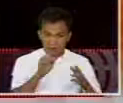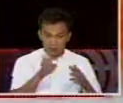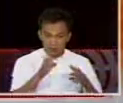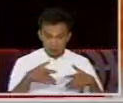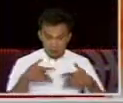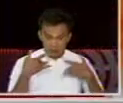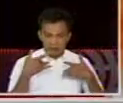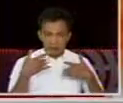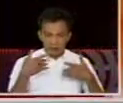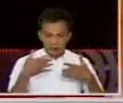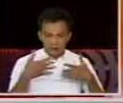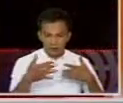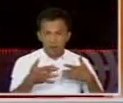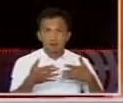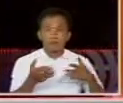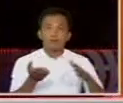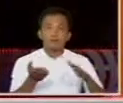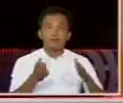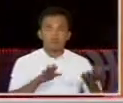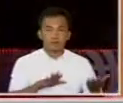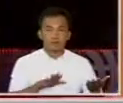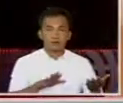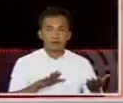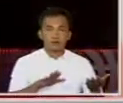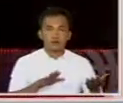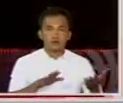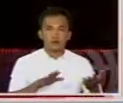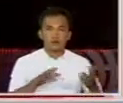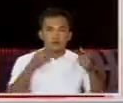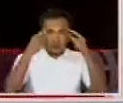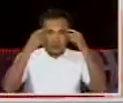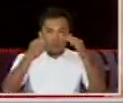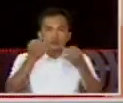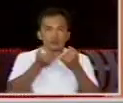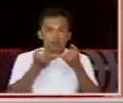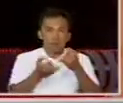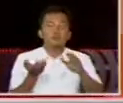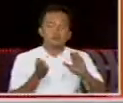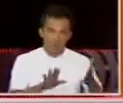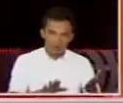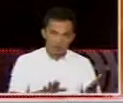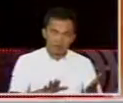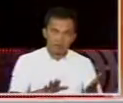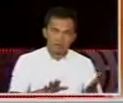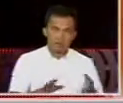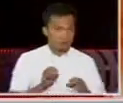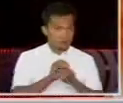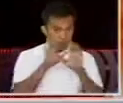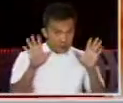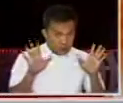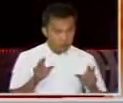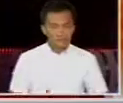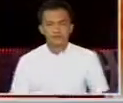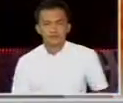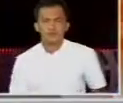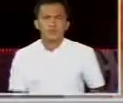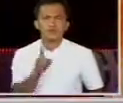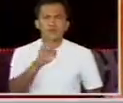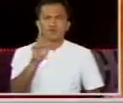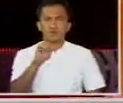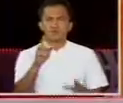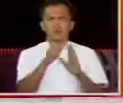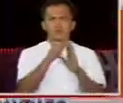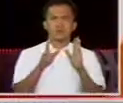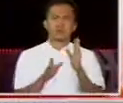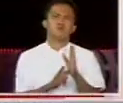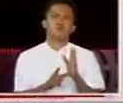Namatay lang po siya nung, kung tama po ako, nung magkaroon na ng desisyon. So, liliwanagin ko po, ano po ba mga batas na